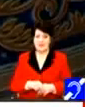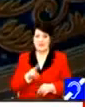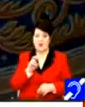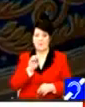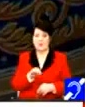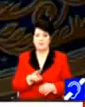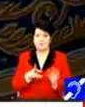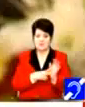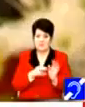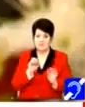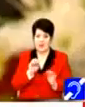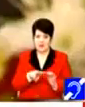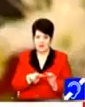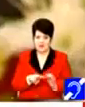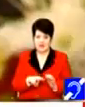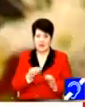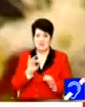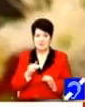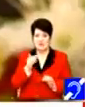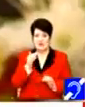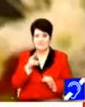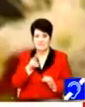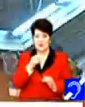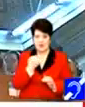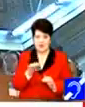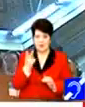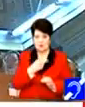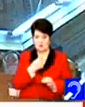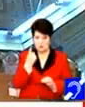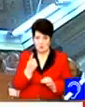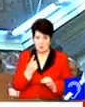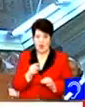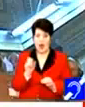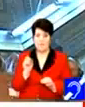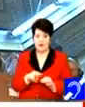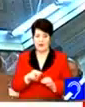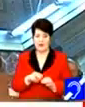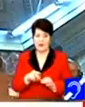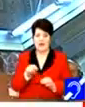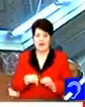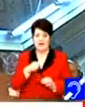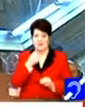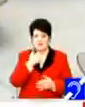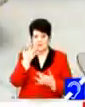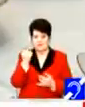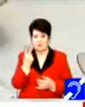pește va fi pe 7 aprilie, de Buna Vestire și de Florii pe data de 21 aprilie. Paștele în acest an este marcat pe